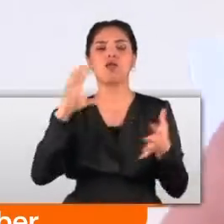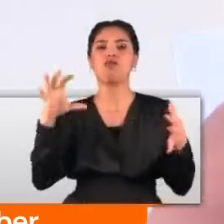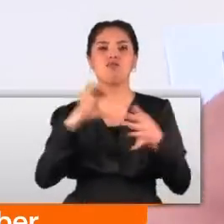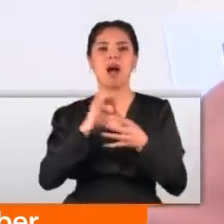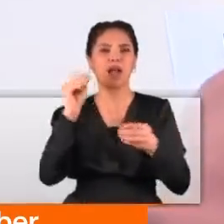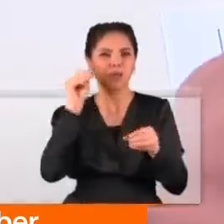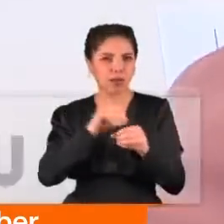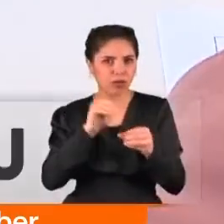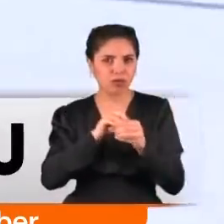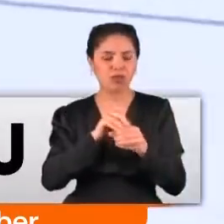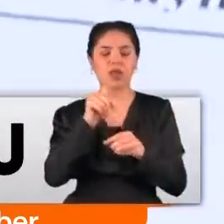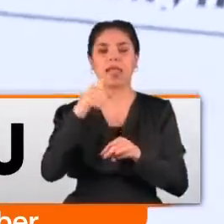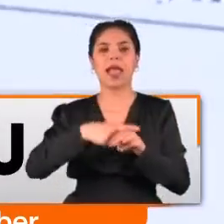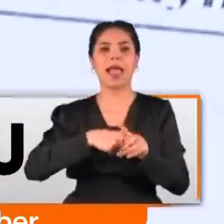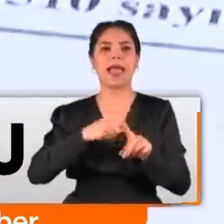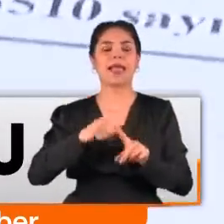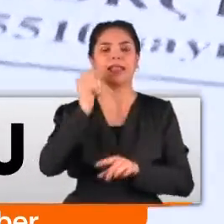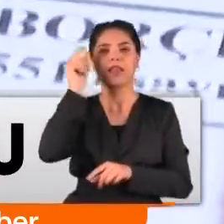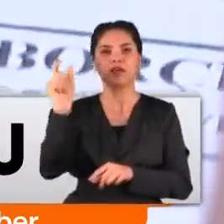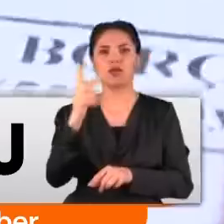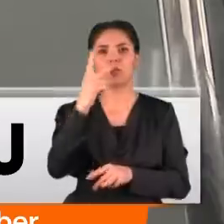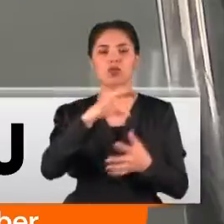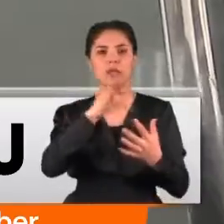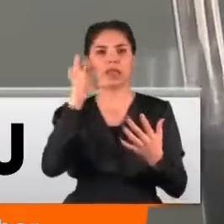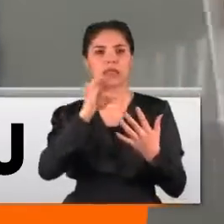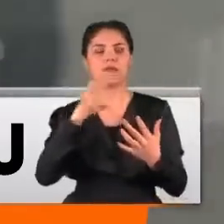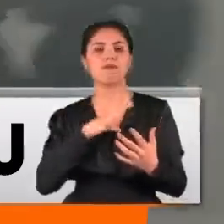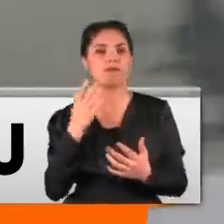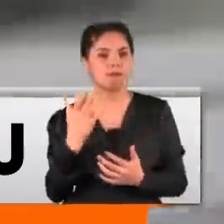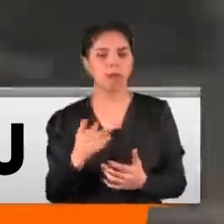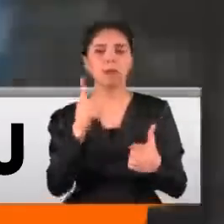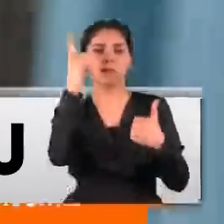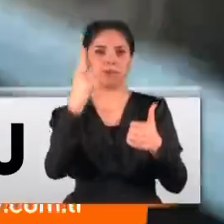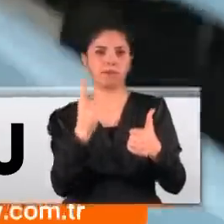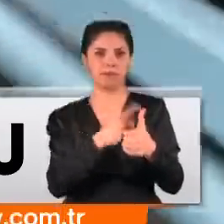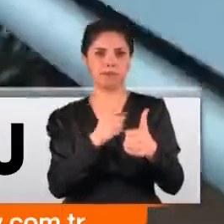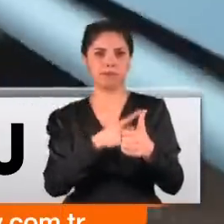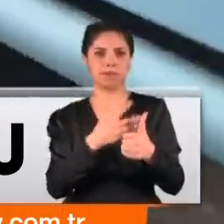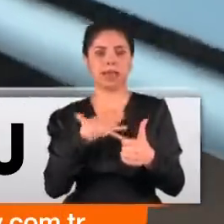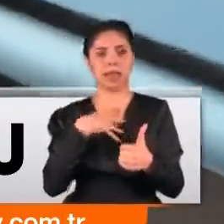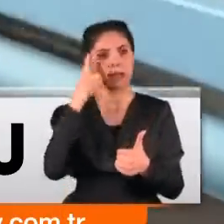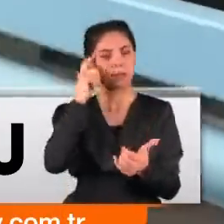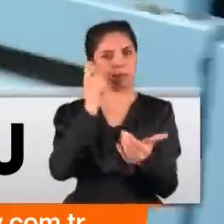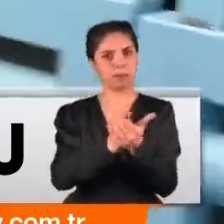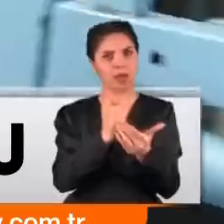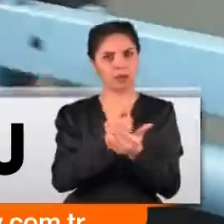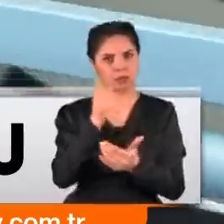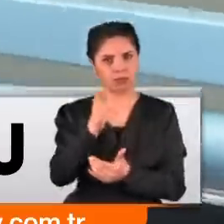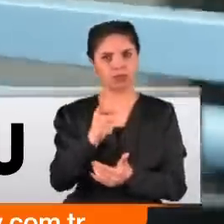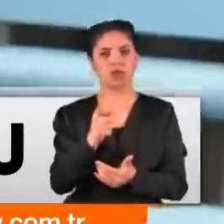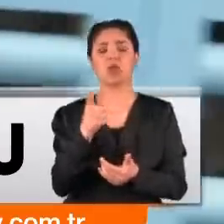bunun için eyt'linin önünde 3 seçenek var yöntem İyi ki bizzat başvuru ki bu